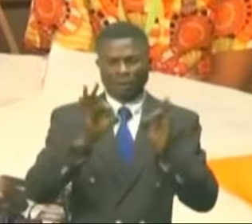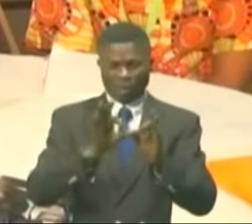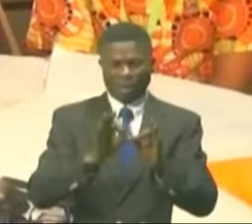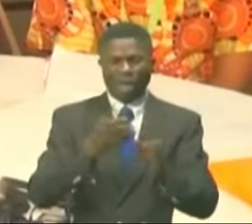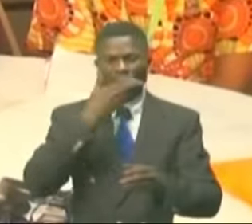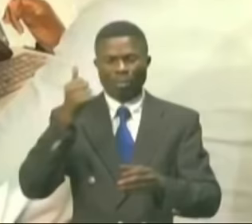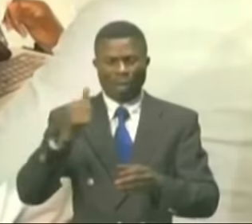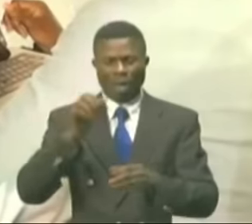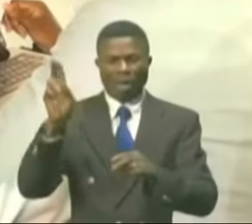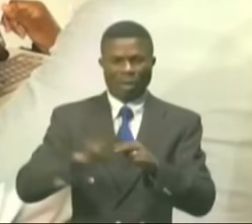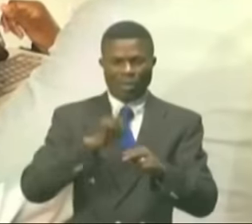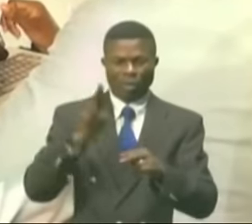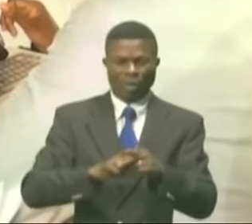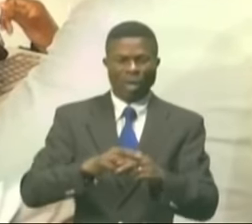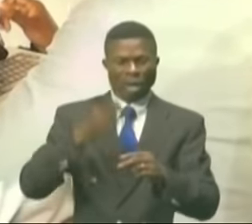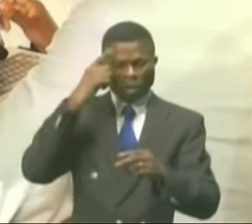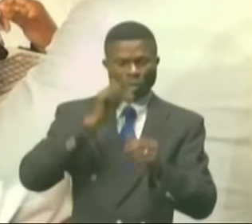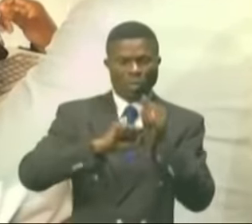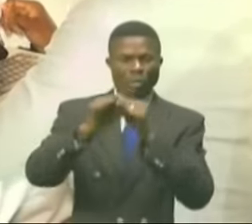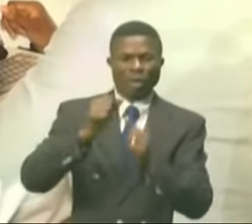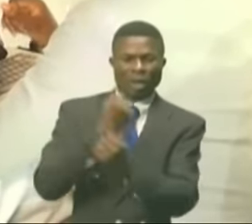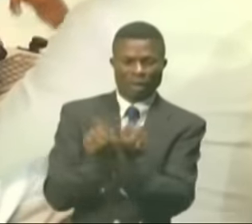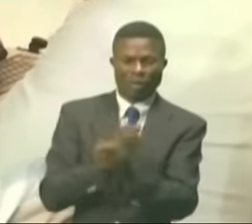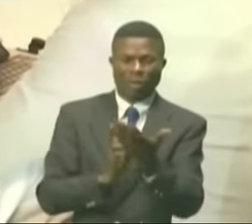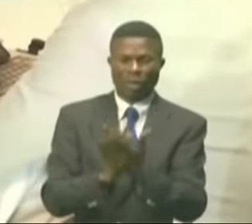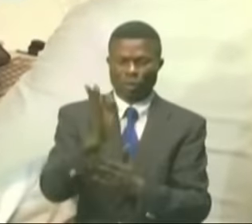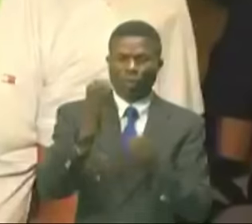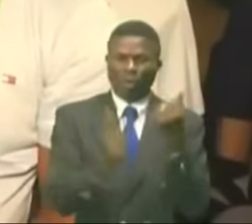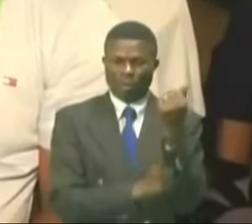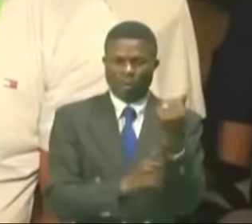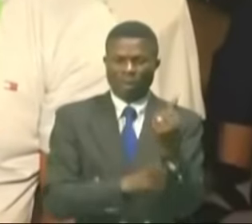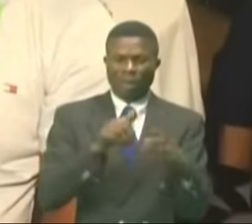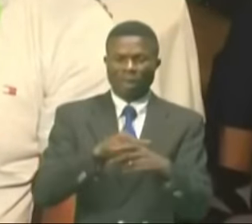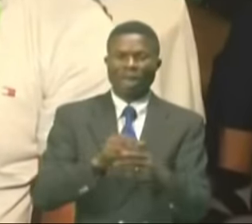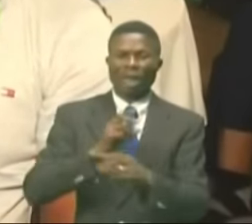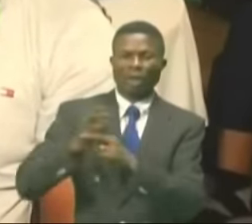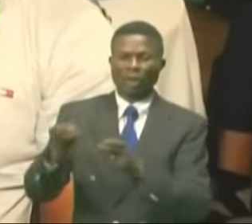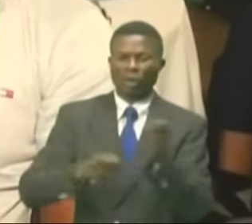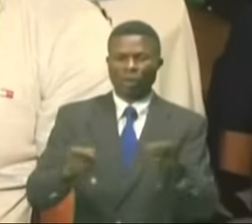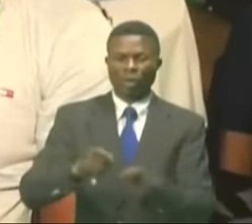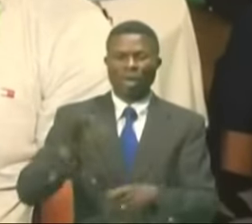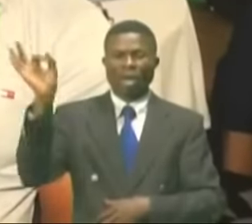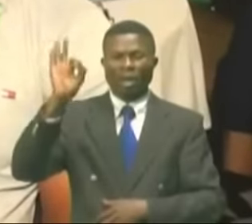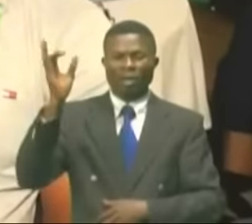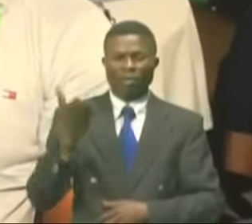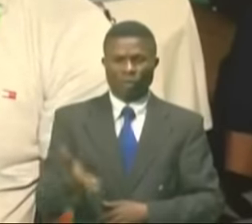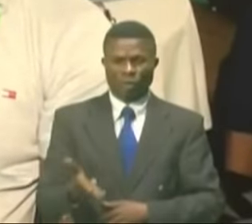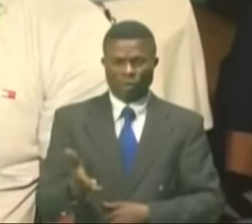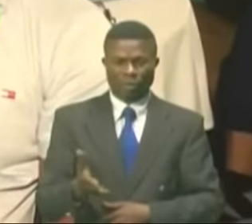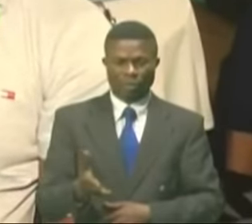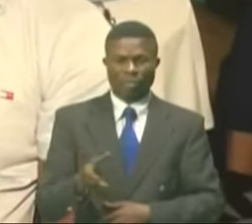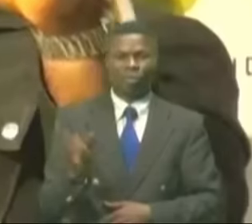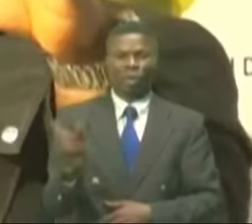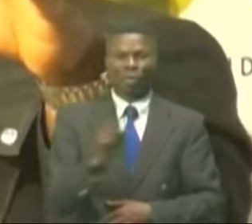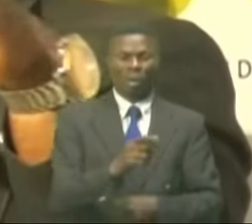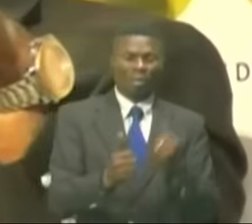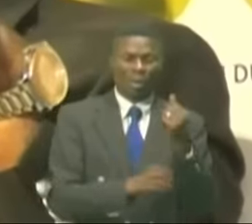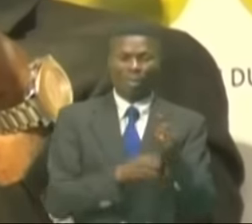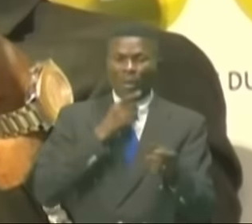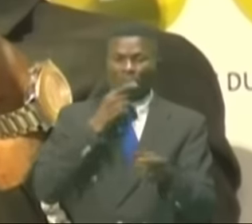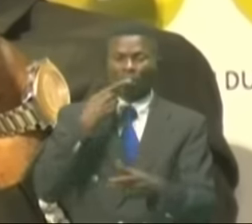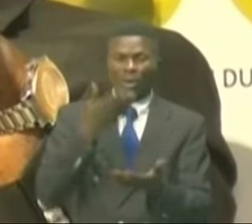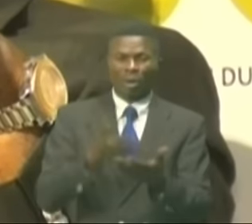meilleures pratiques visant à promouvoir le respect des droits de l'homme dans la gestion des ressources forestières. Parmi les intervenants,